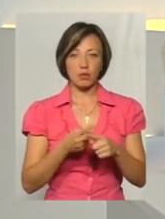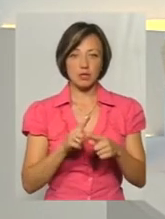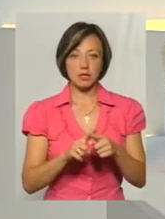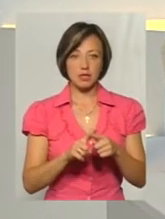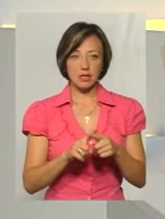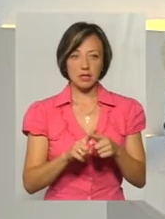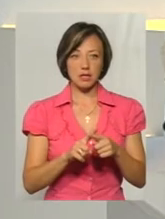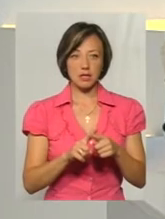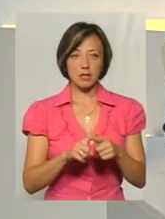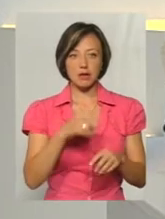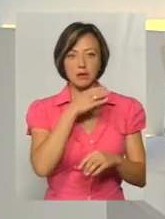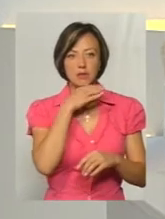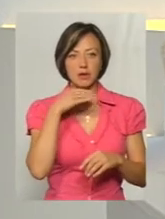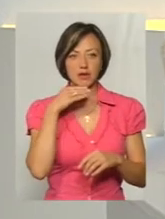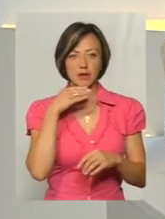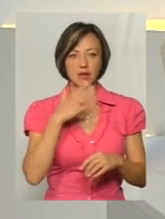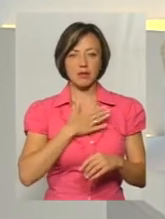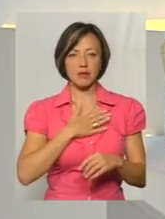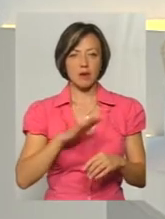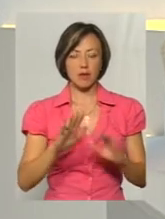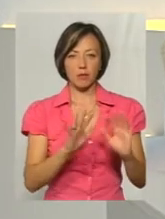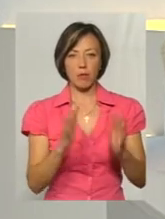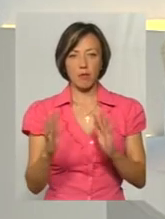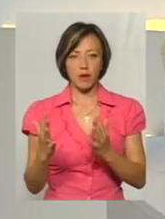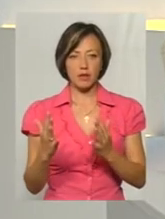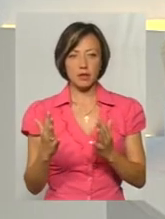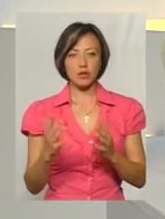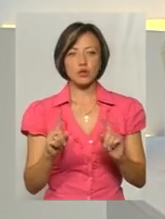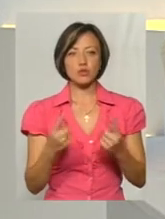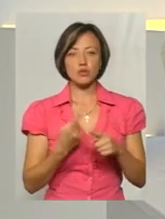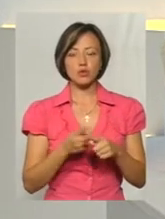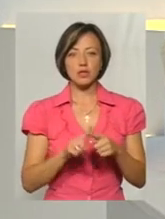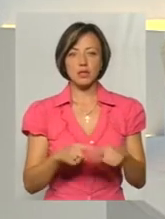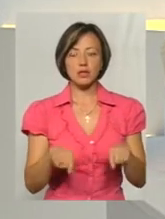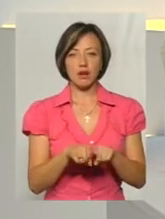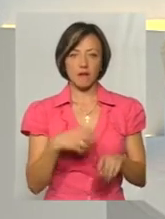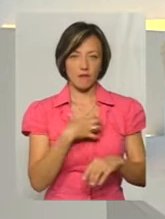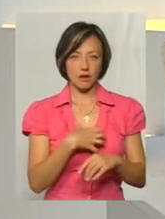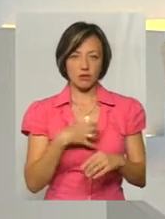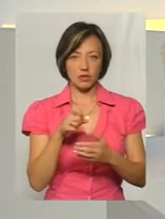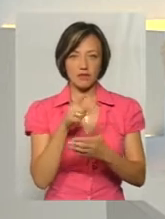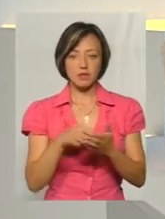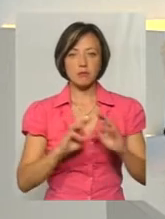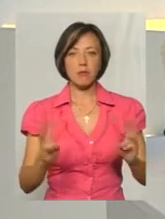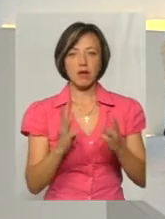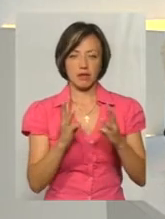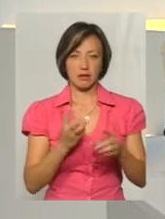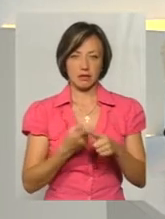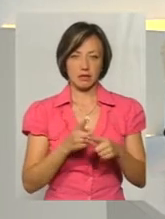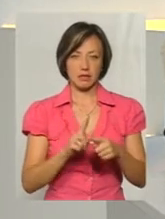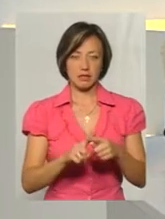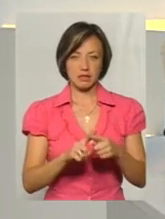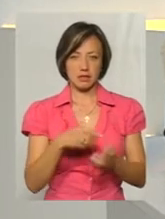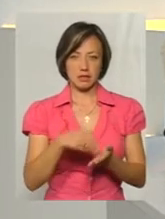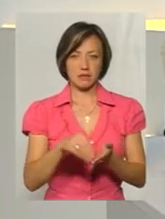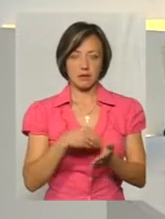несе з собою дуже багато неприємних моментів. Так, чому це так важливо, саме спалити ці туші? Ну,